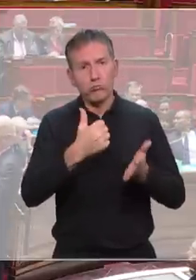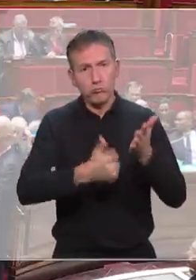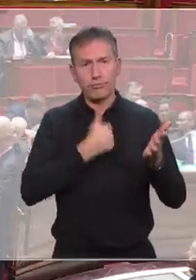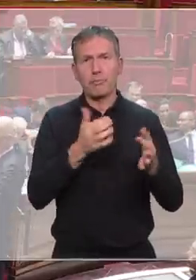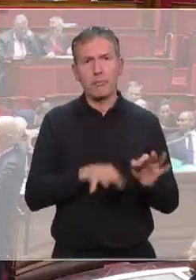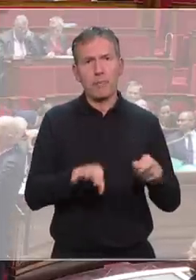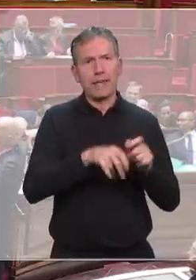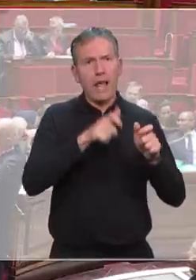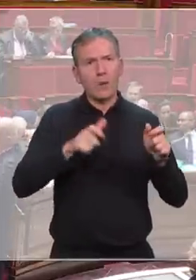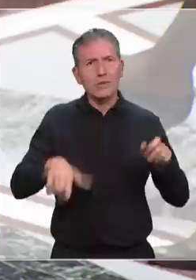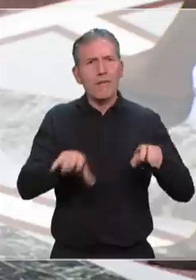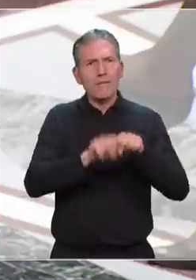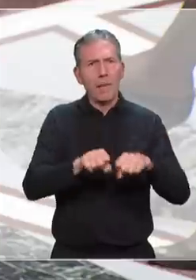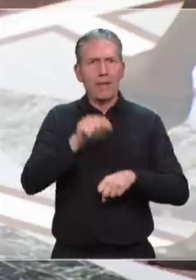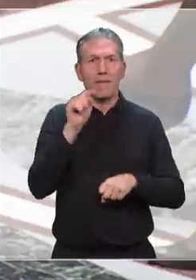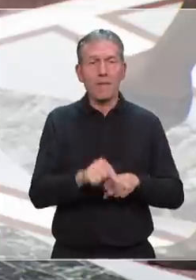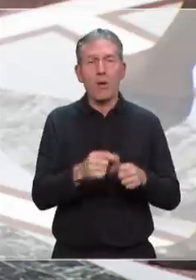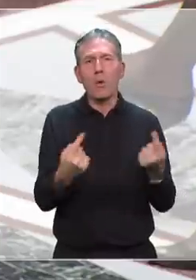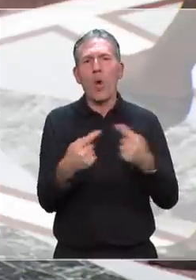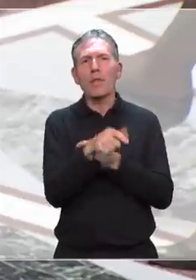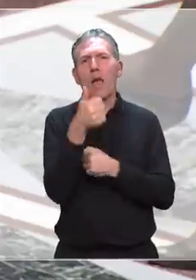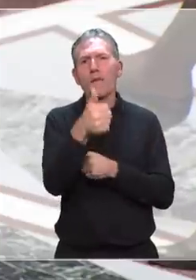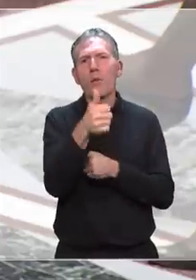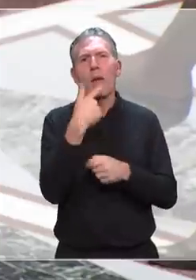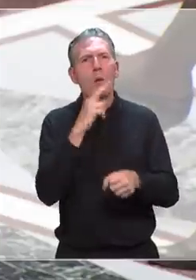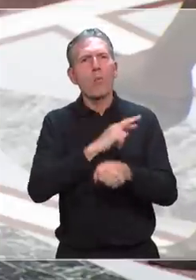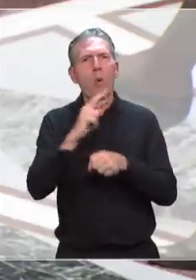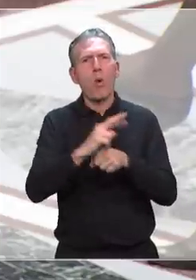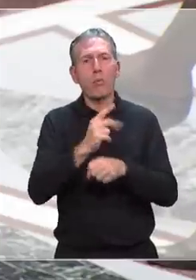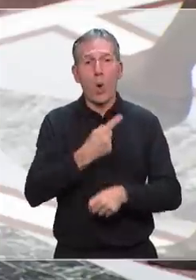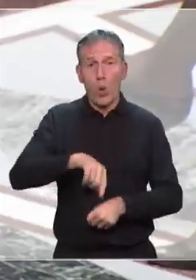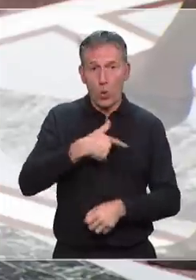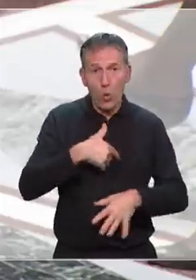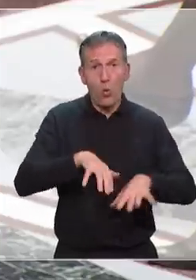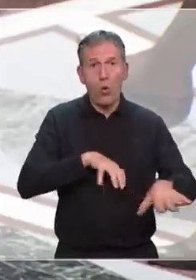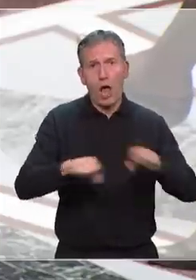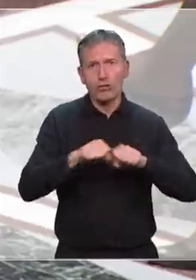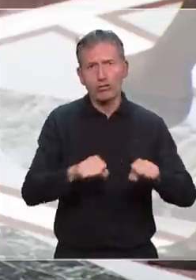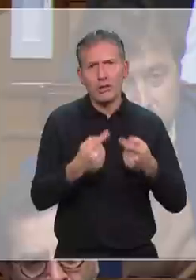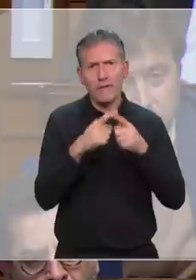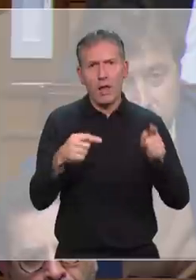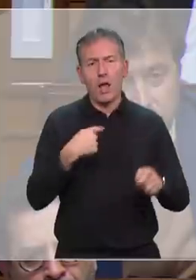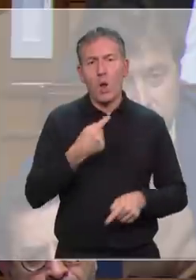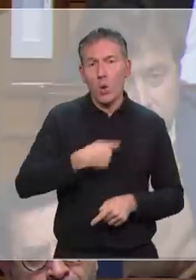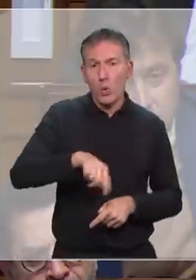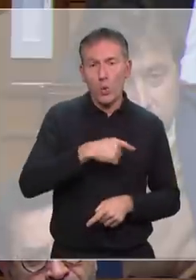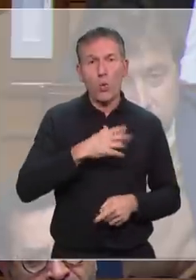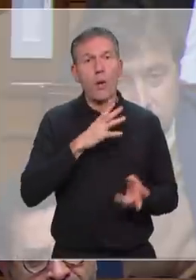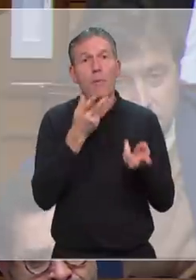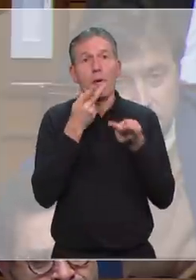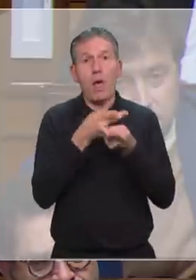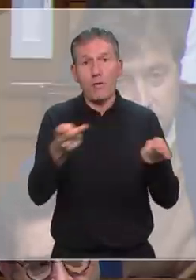industrielle française et contrairement à vous qui invectivez, nous agissons. Vous le savez, nous avons annoncé